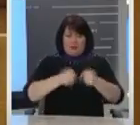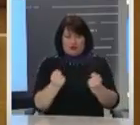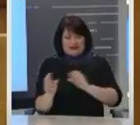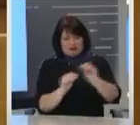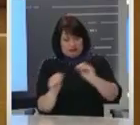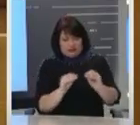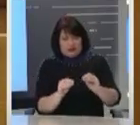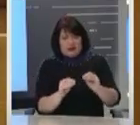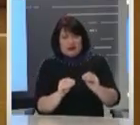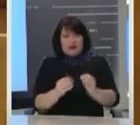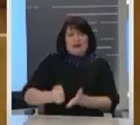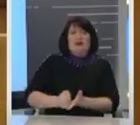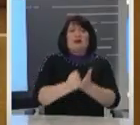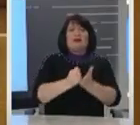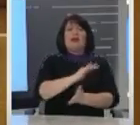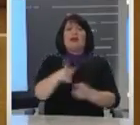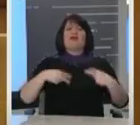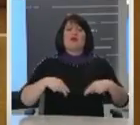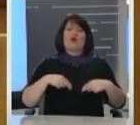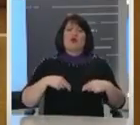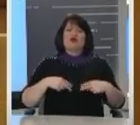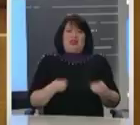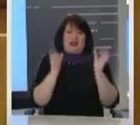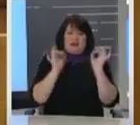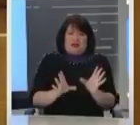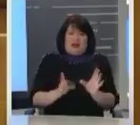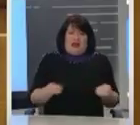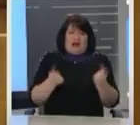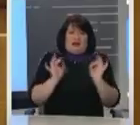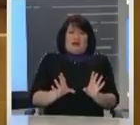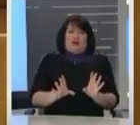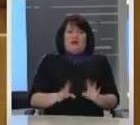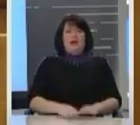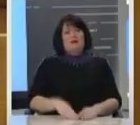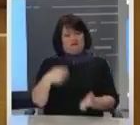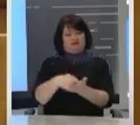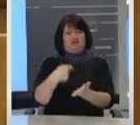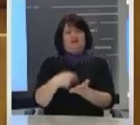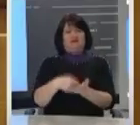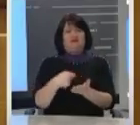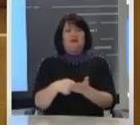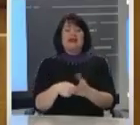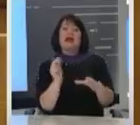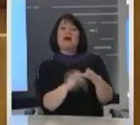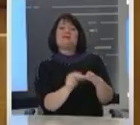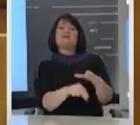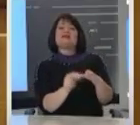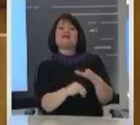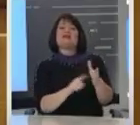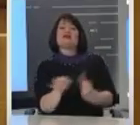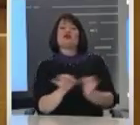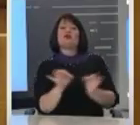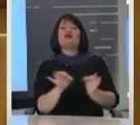αποσπασμένων, υποστηρίζει γραφεία υφυπουργών που δεν κάνουν τίποτα. Απλώς ανταμείβονται για να ψηφίζουν τα νομοσχέδια